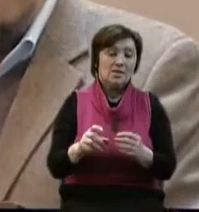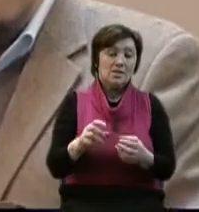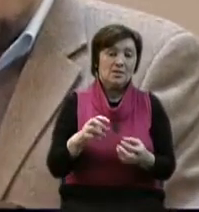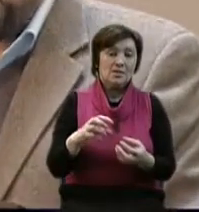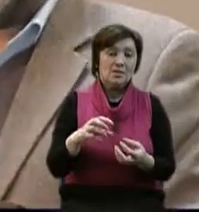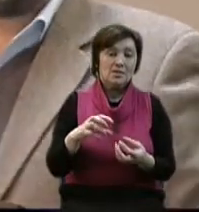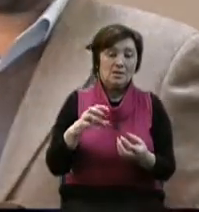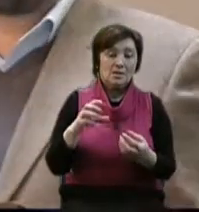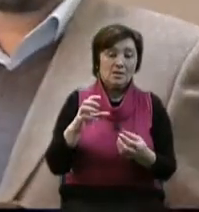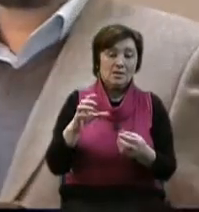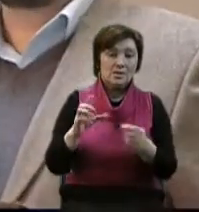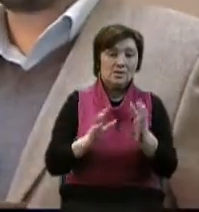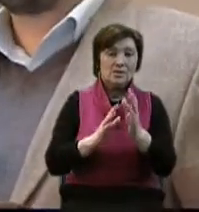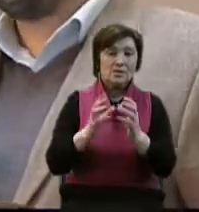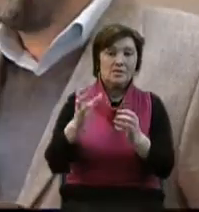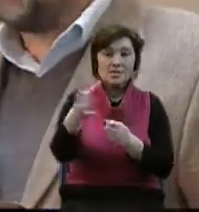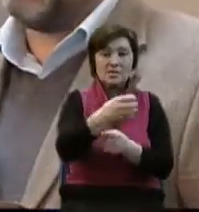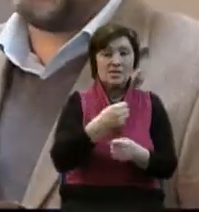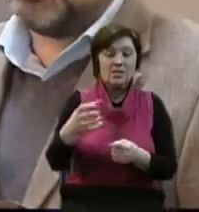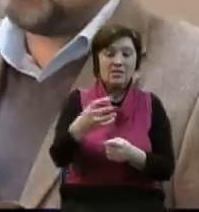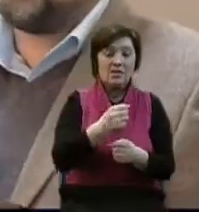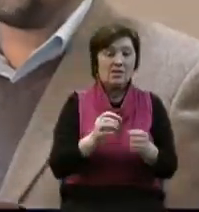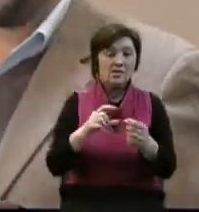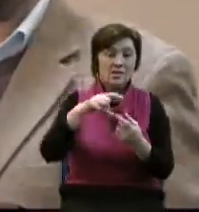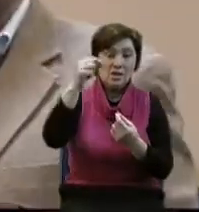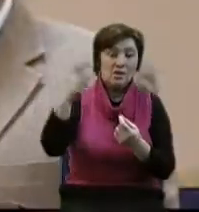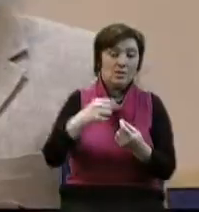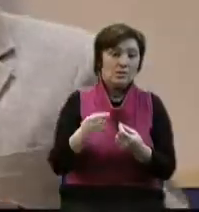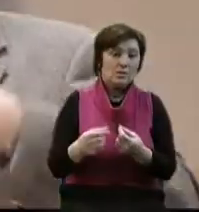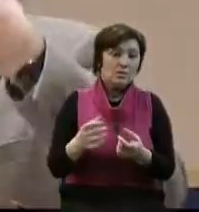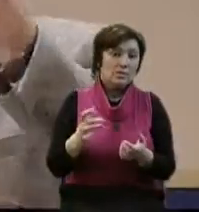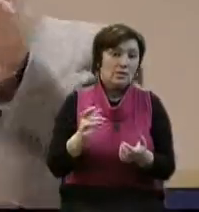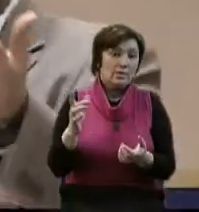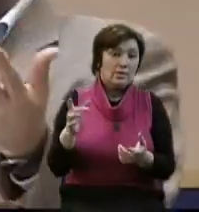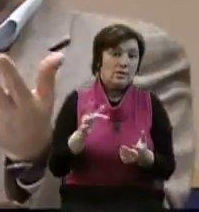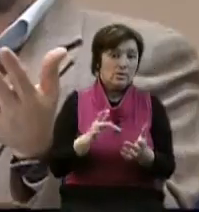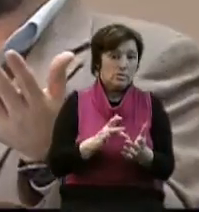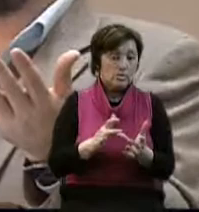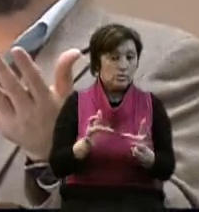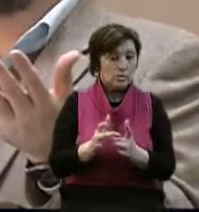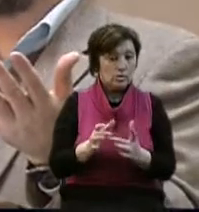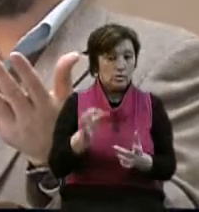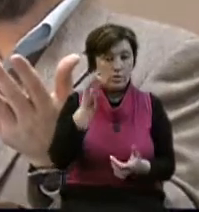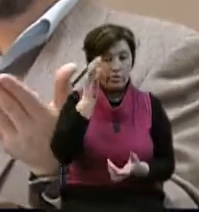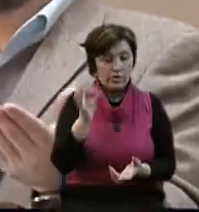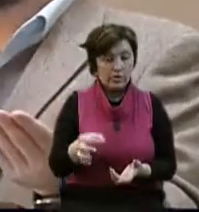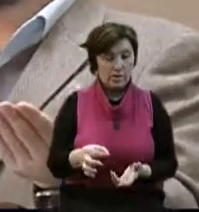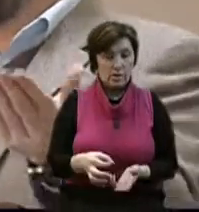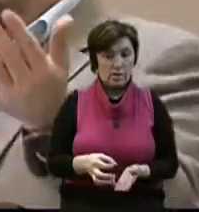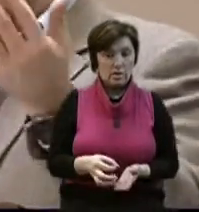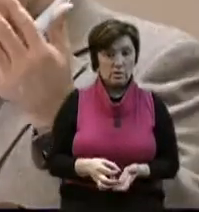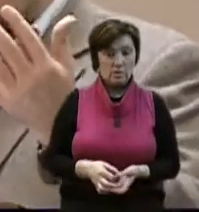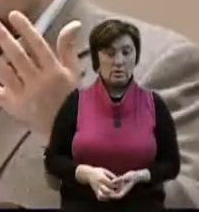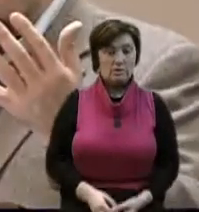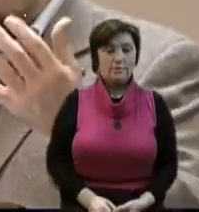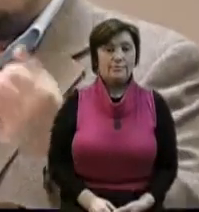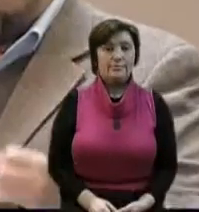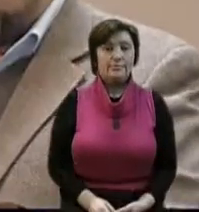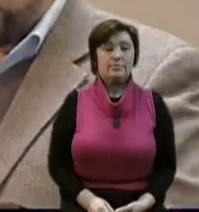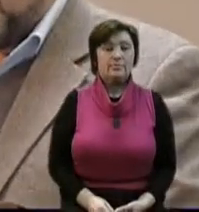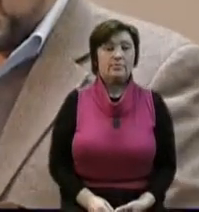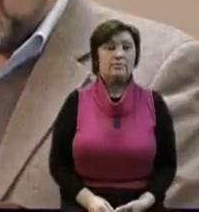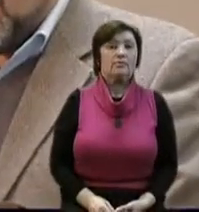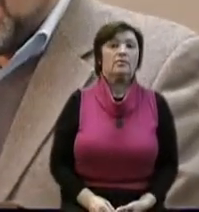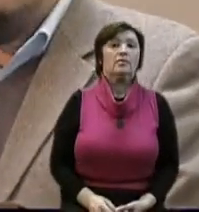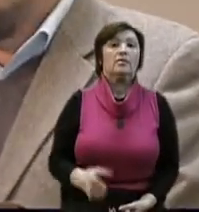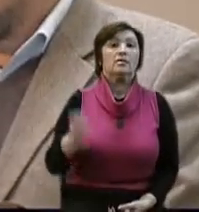их. И Иисусу был задан вопрос, это не просто вопрос, это обвинение в Его адрес. И дальше Господь,